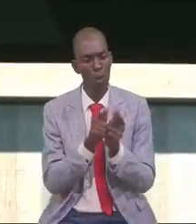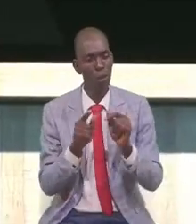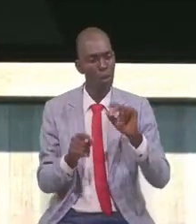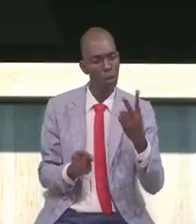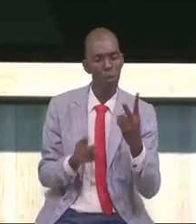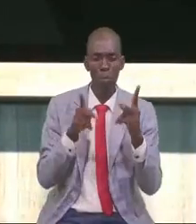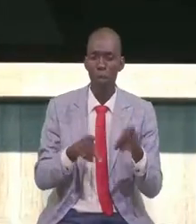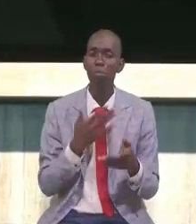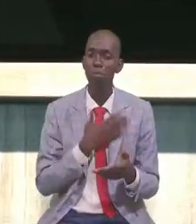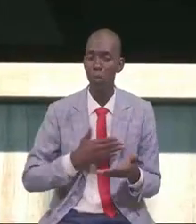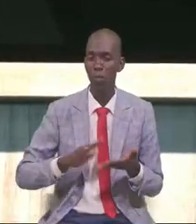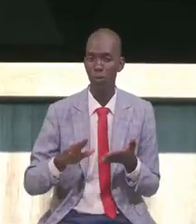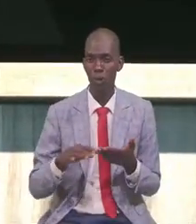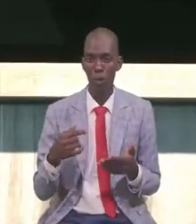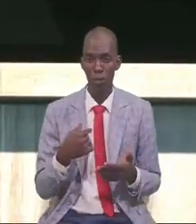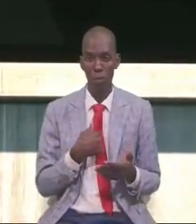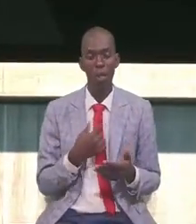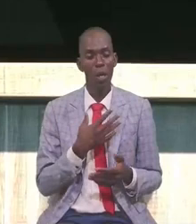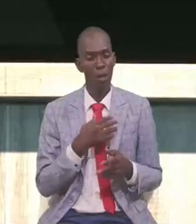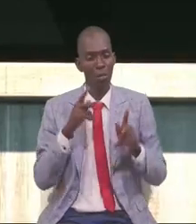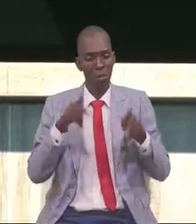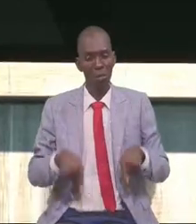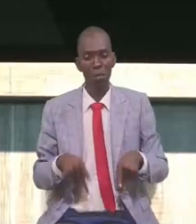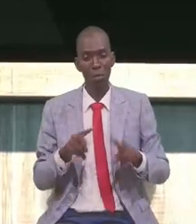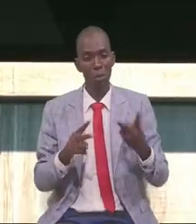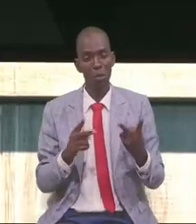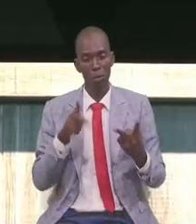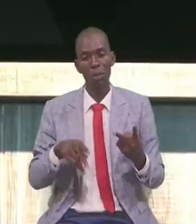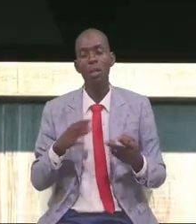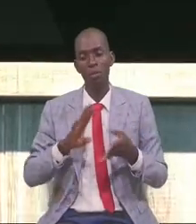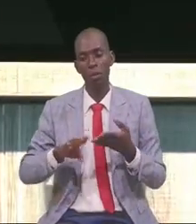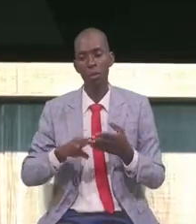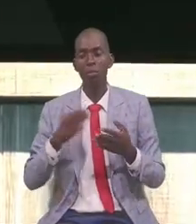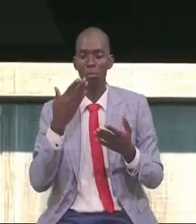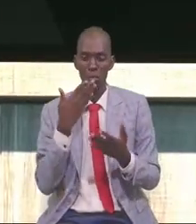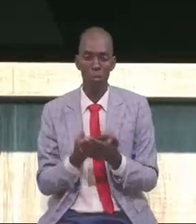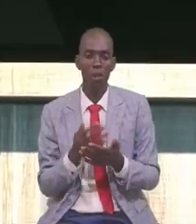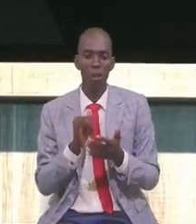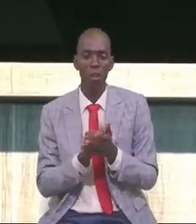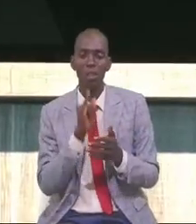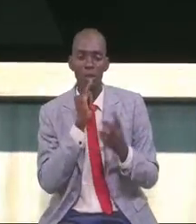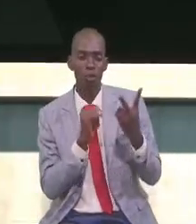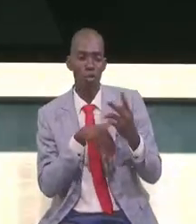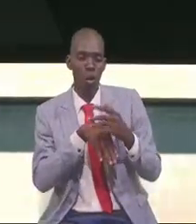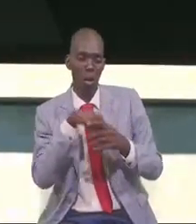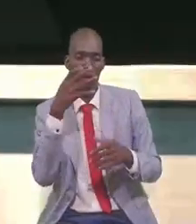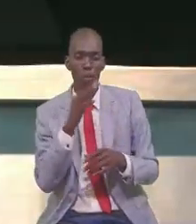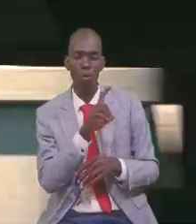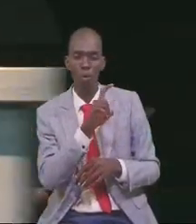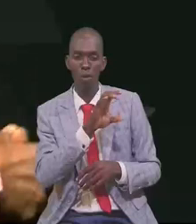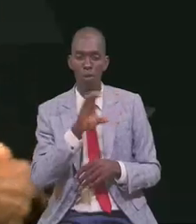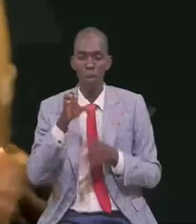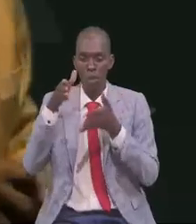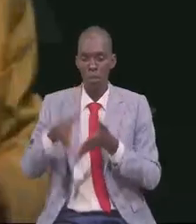plaît. Alors, il te pardonne. Ça fait 2 de 100. Et les 98. Alors, tu vas